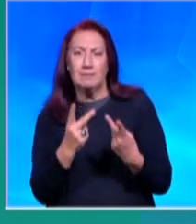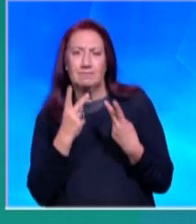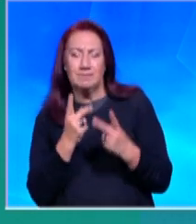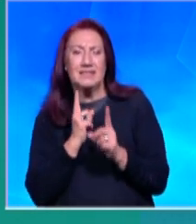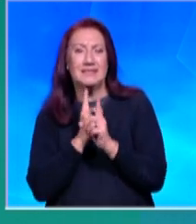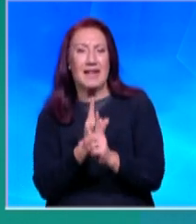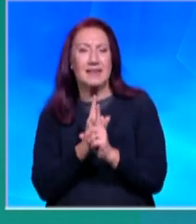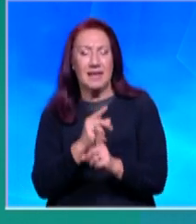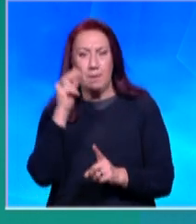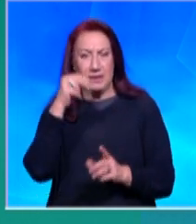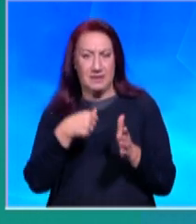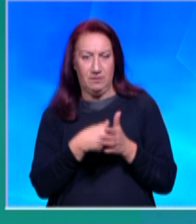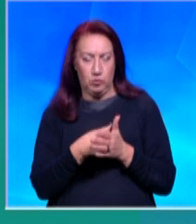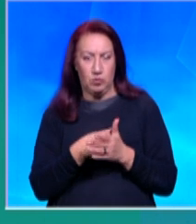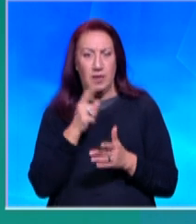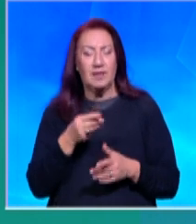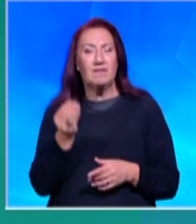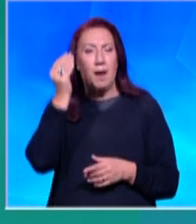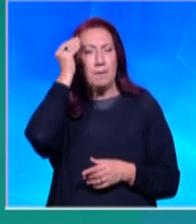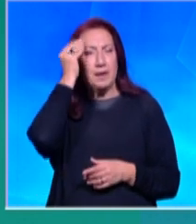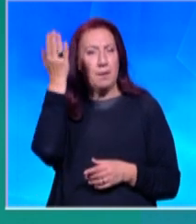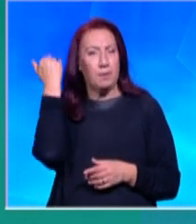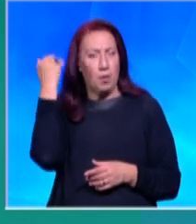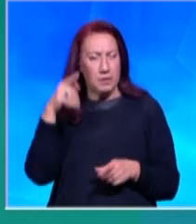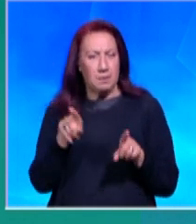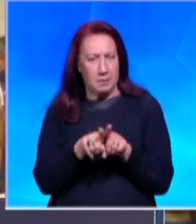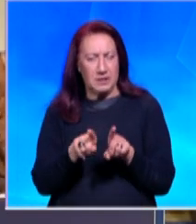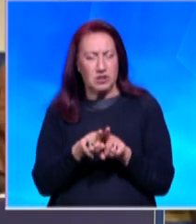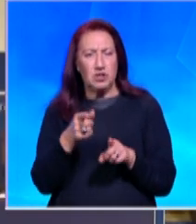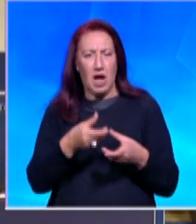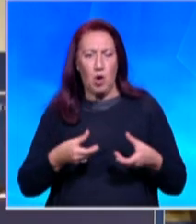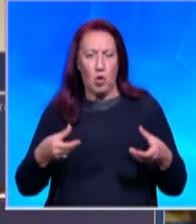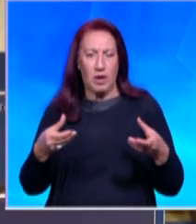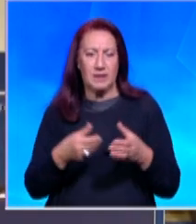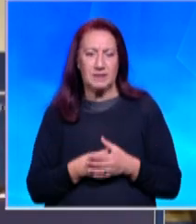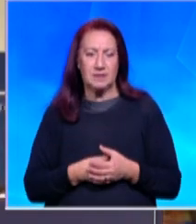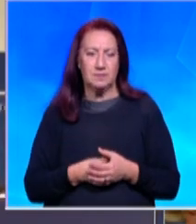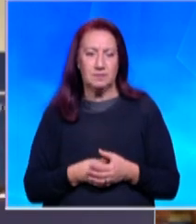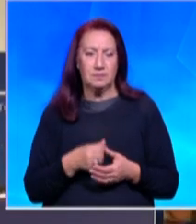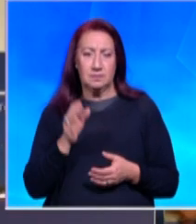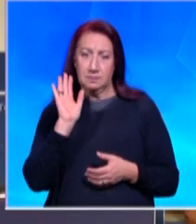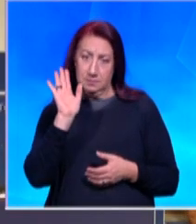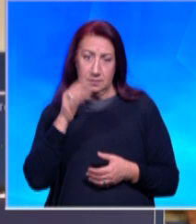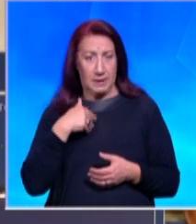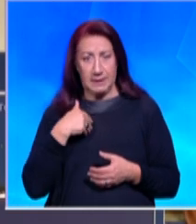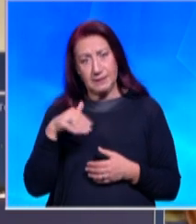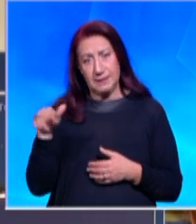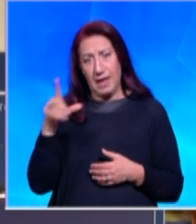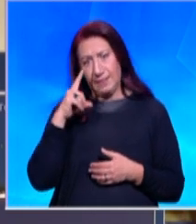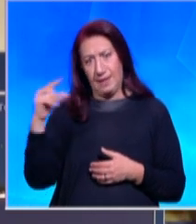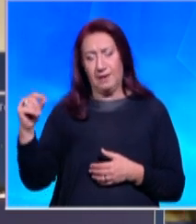Чувстваме се длъжни да припомним следния епизод от същия конгрес. Тръгвам си, спокойно. Честита